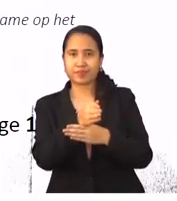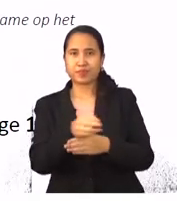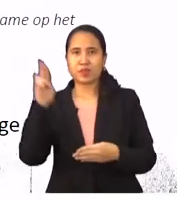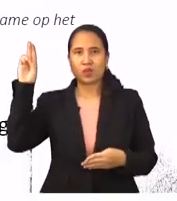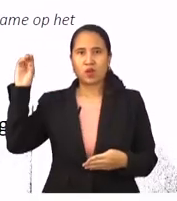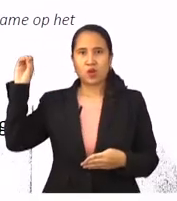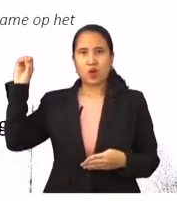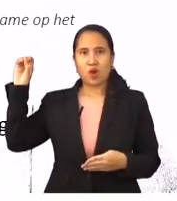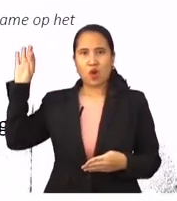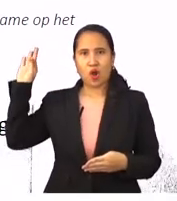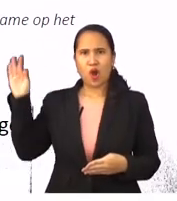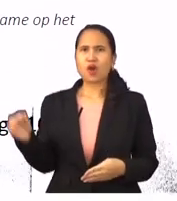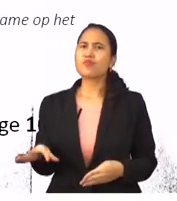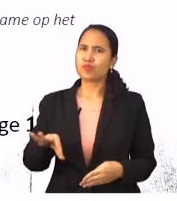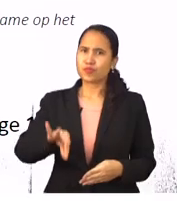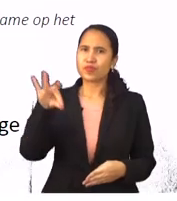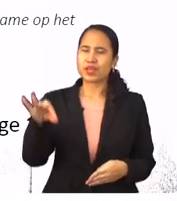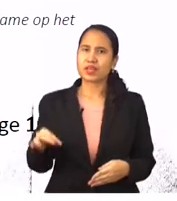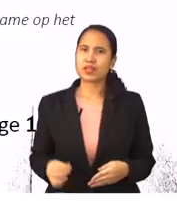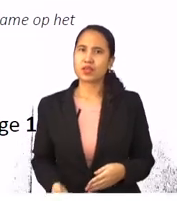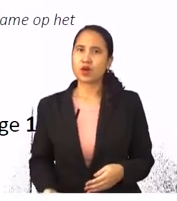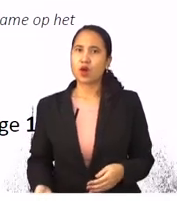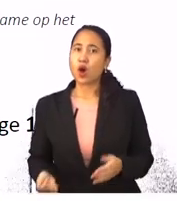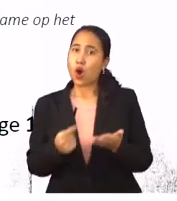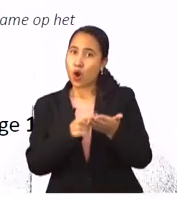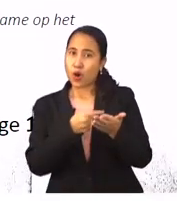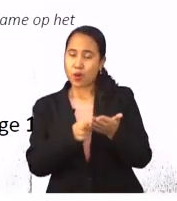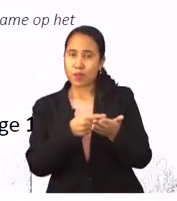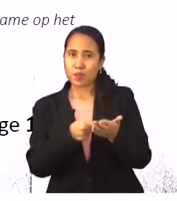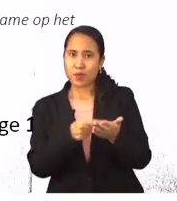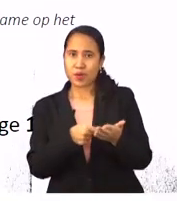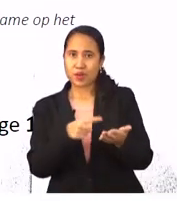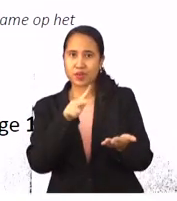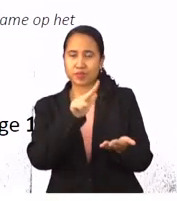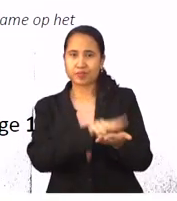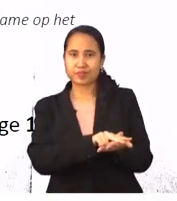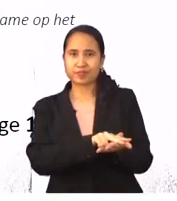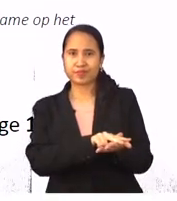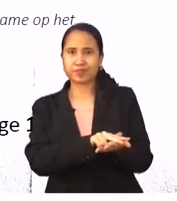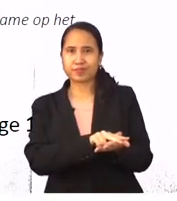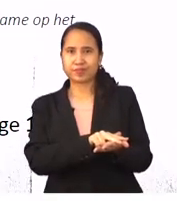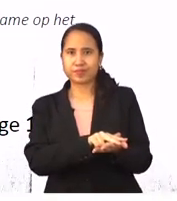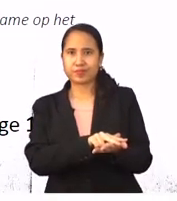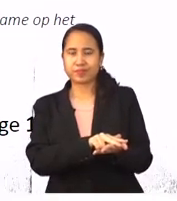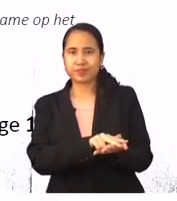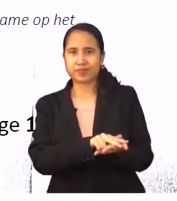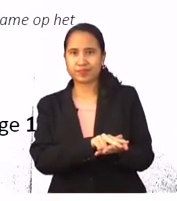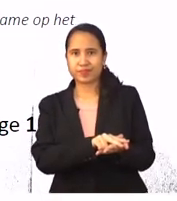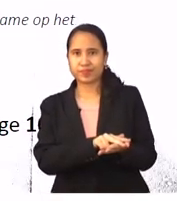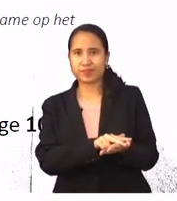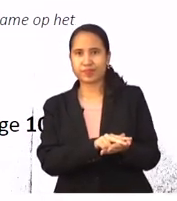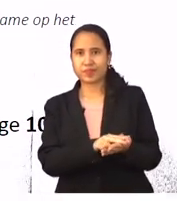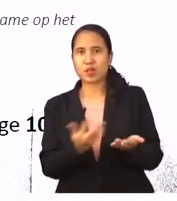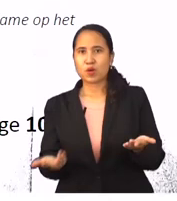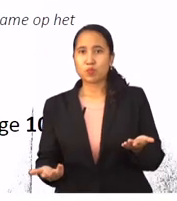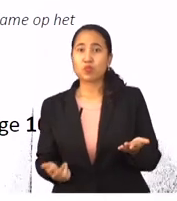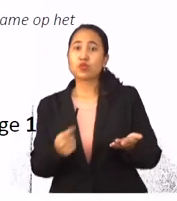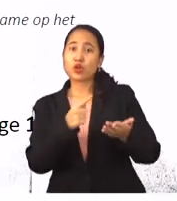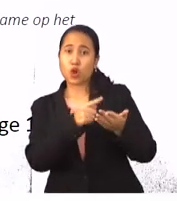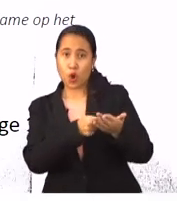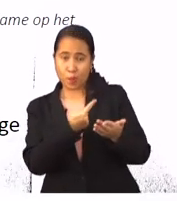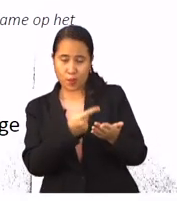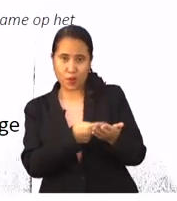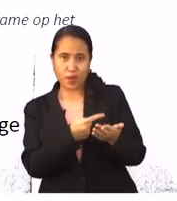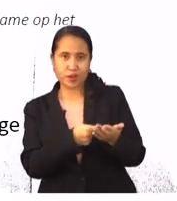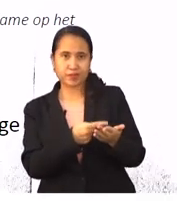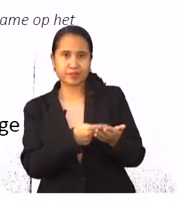is van oordeel dat toepassing van artikel 72 onder G van de grondwet tegen het licht moet worden gehouden van de